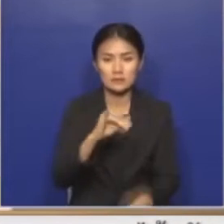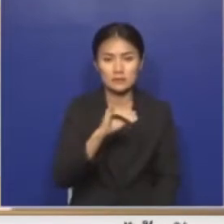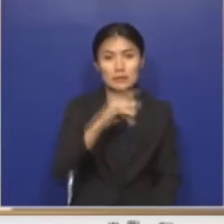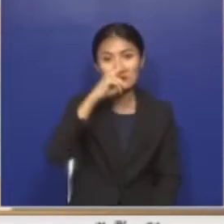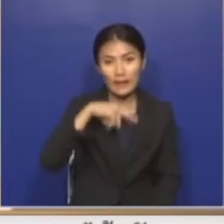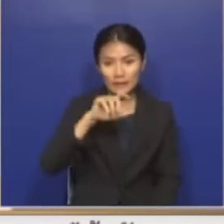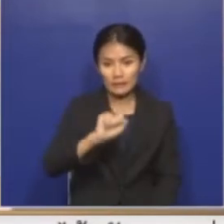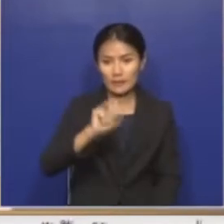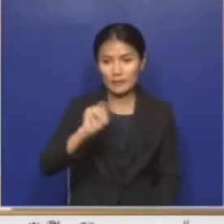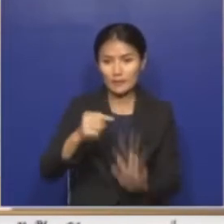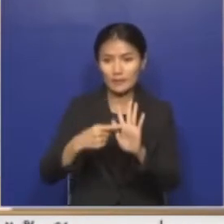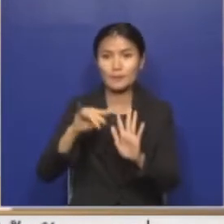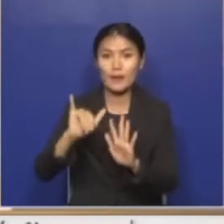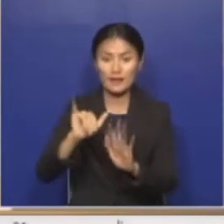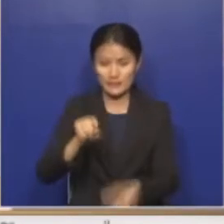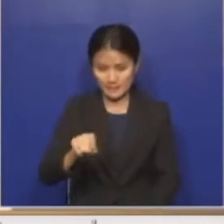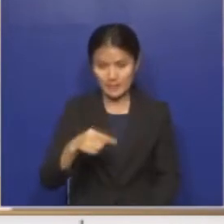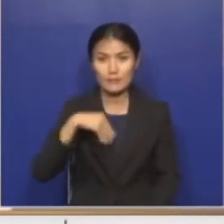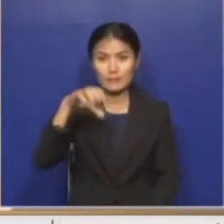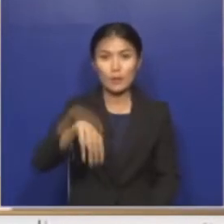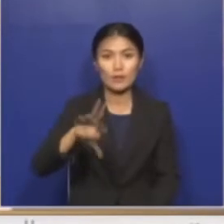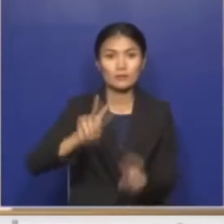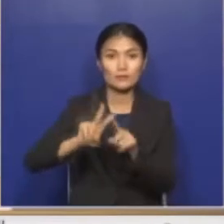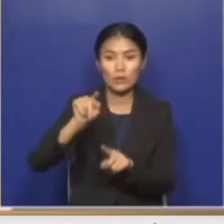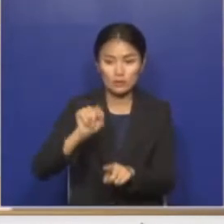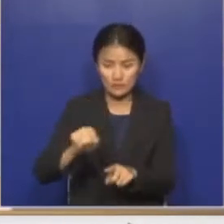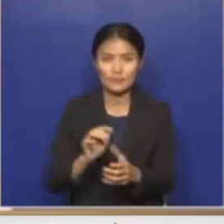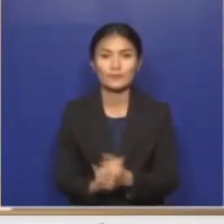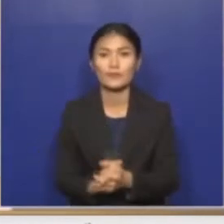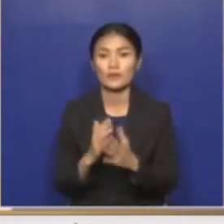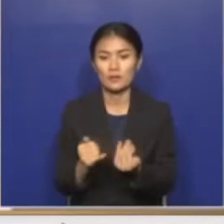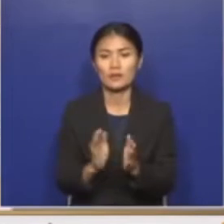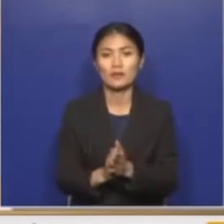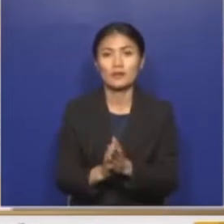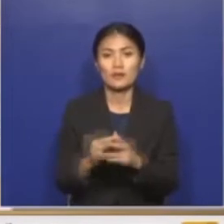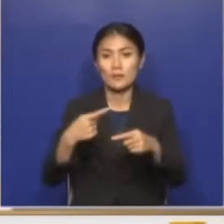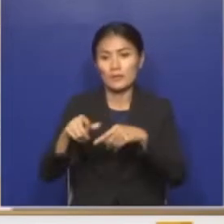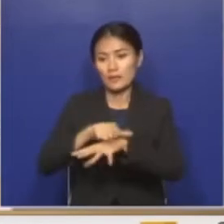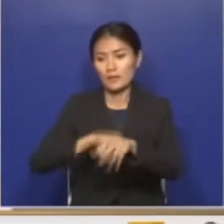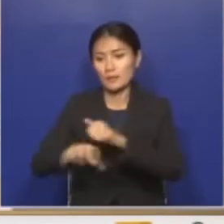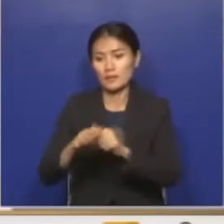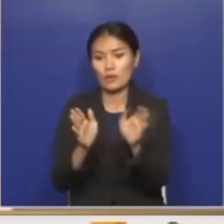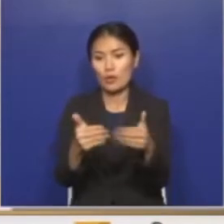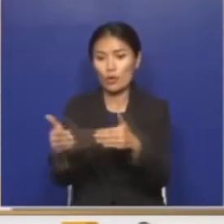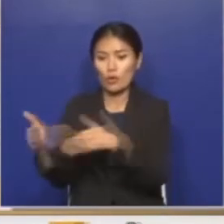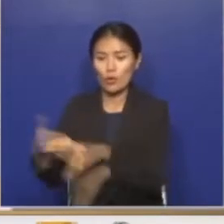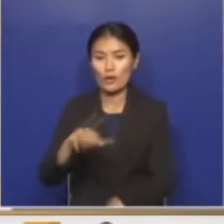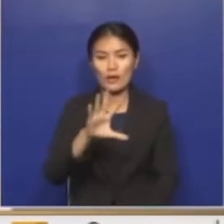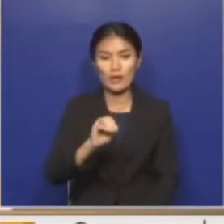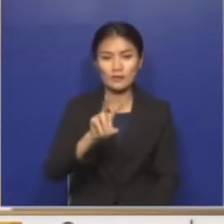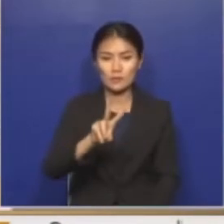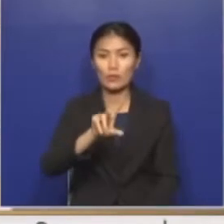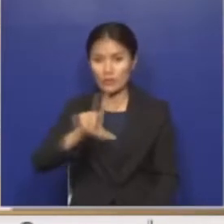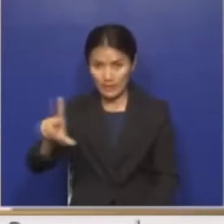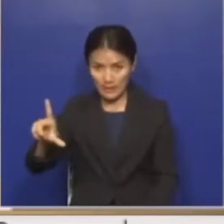ล่ะครับก็ไม่เอา 2เอ่อไปขายให้เขานะครับ 52ล้านกล่องกล่องละ